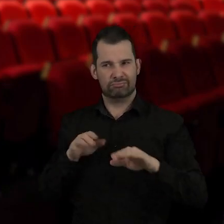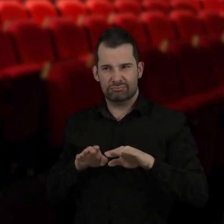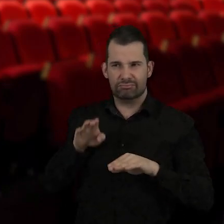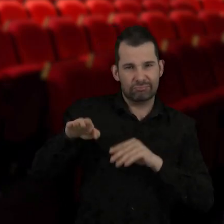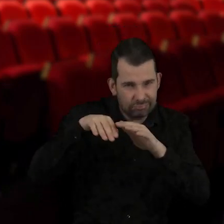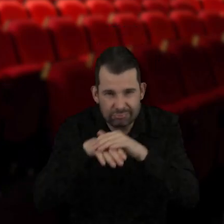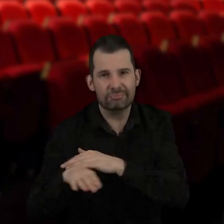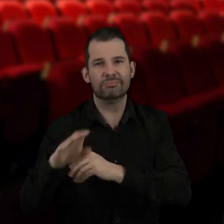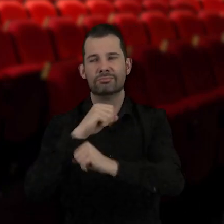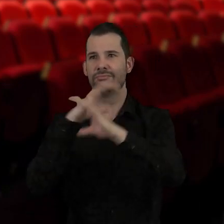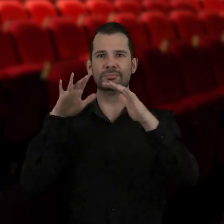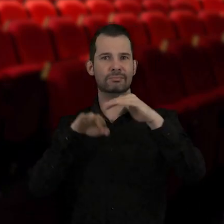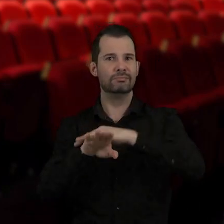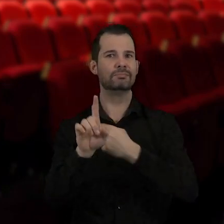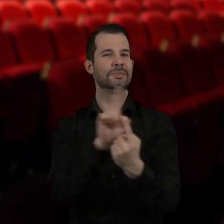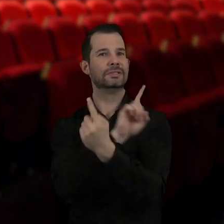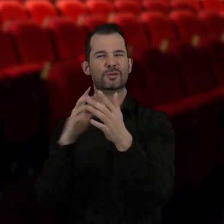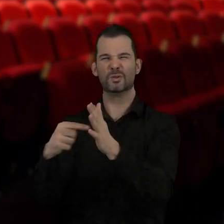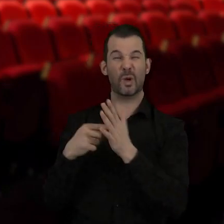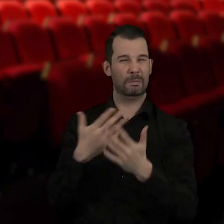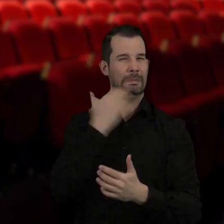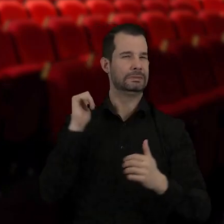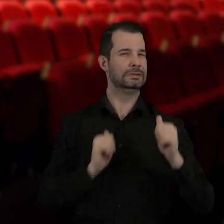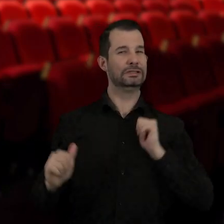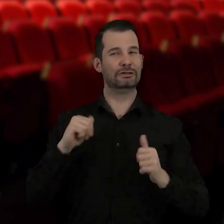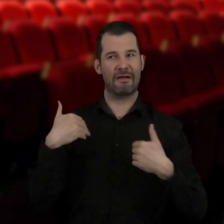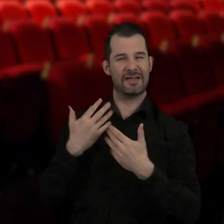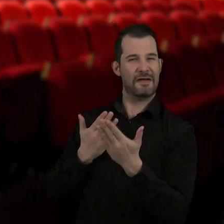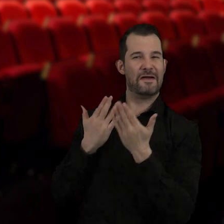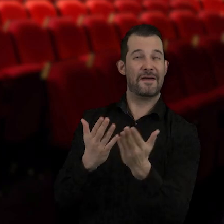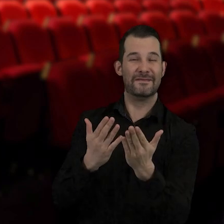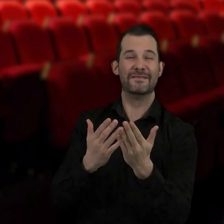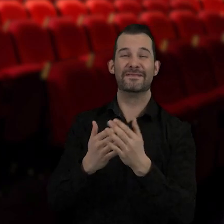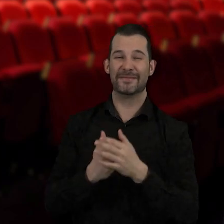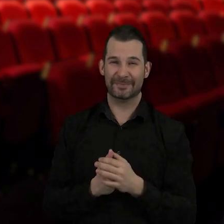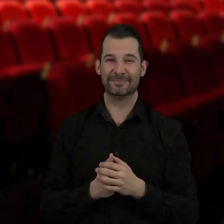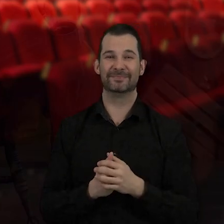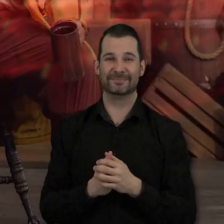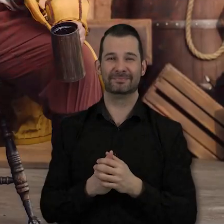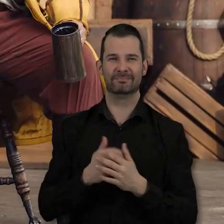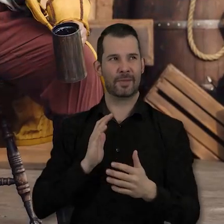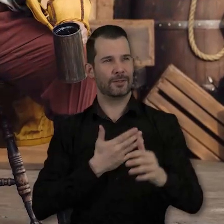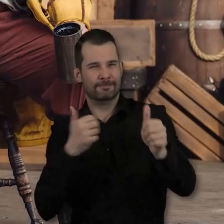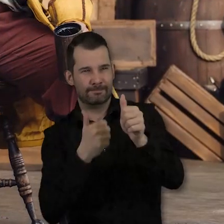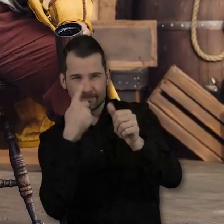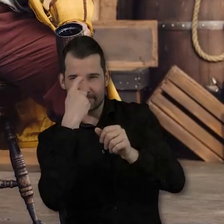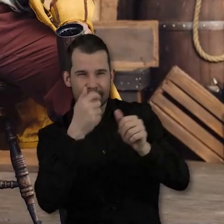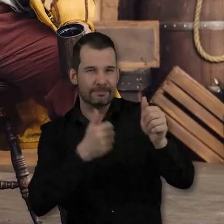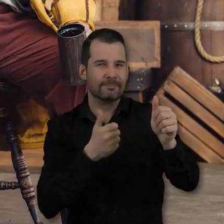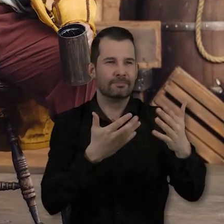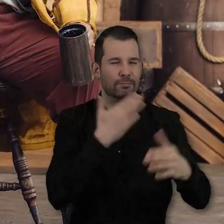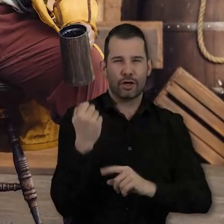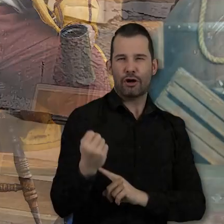aller à notre rencontre et nous proposer ce que cet art vivant a de plus grand à partager. Notre